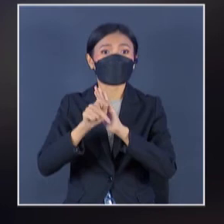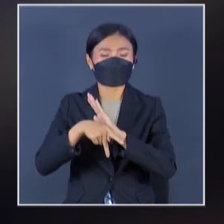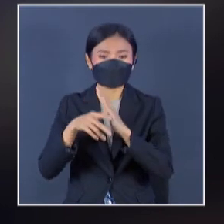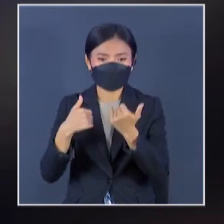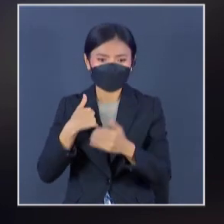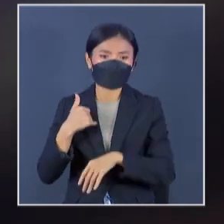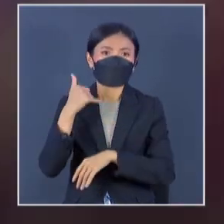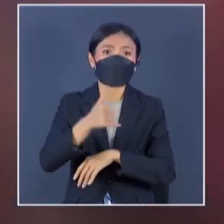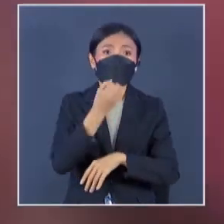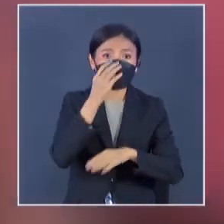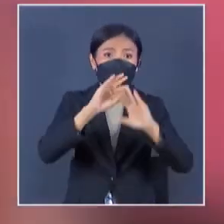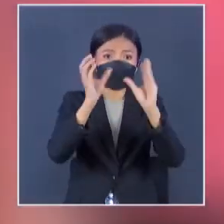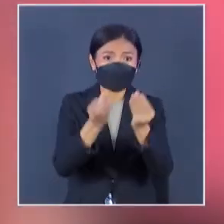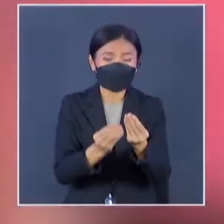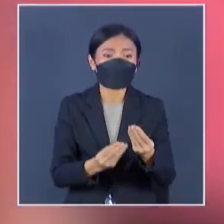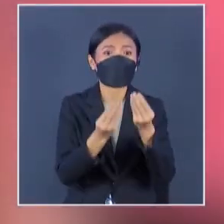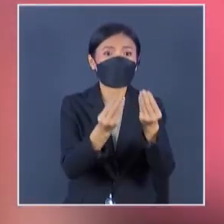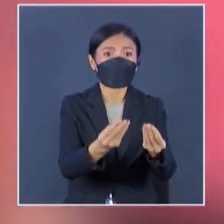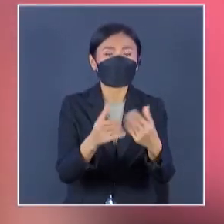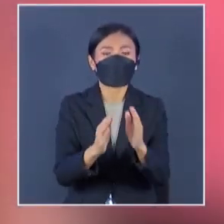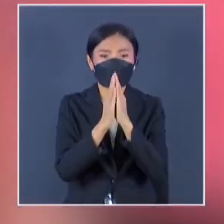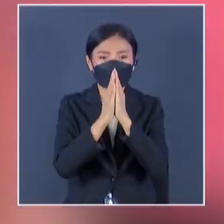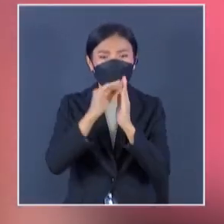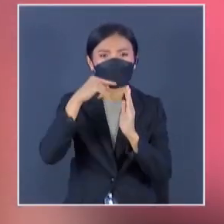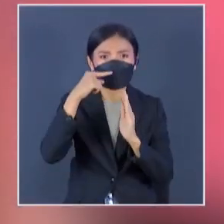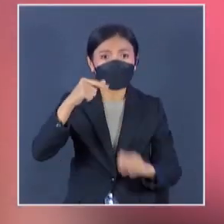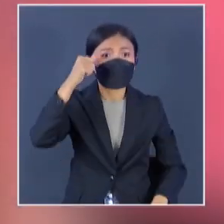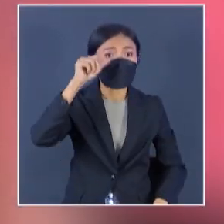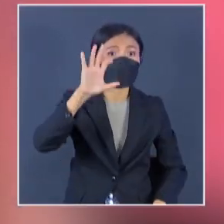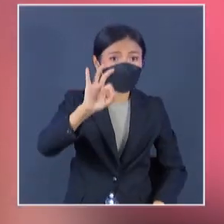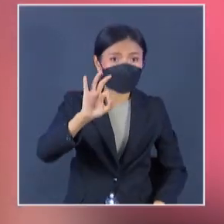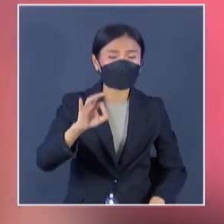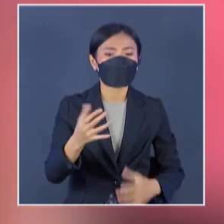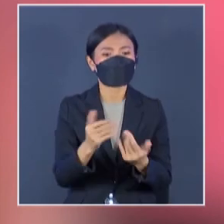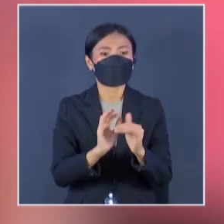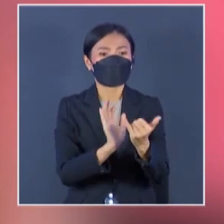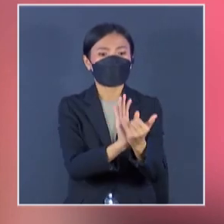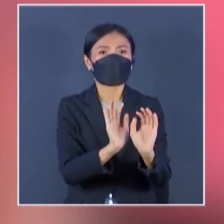คืนเก็บร่างเอาไว้100วันเพื่อรอหมายกำหนดการพระราชทานเพลิงศพต่อไปค่ะ